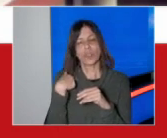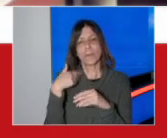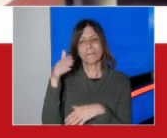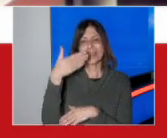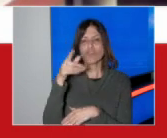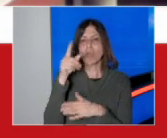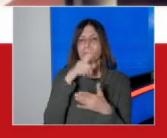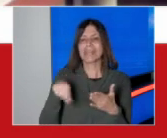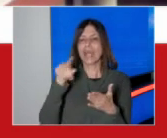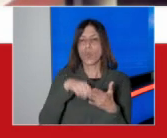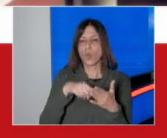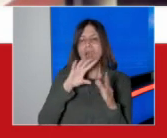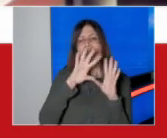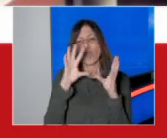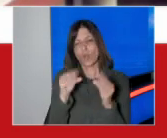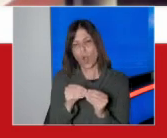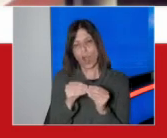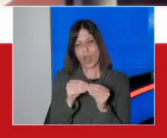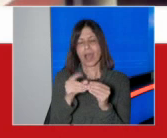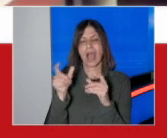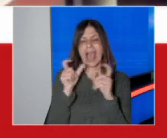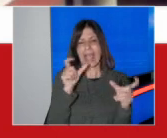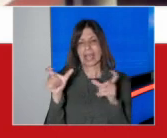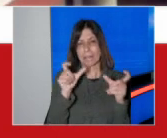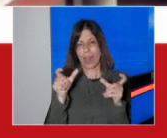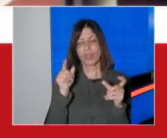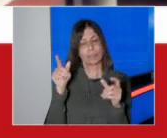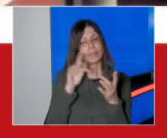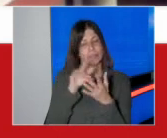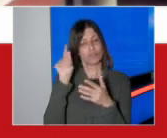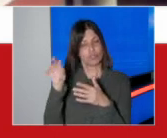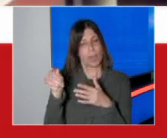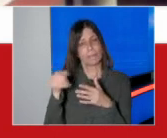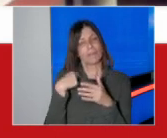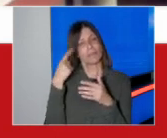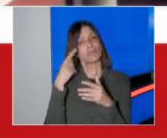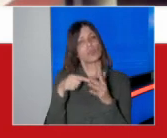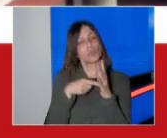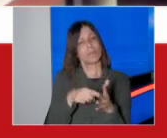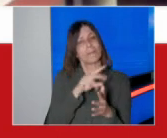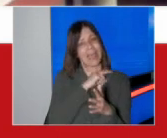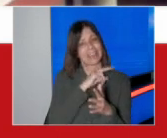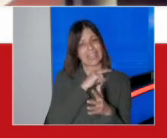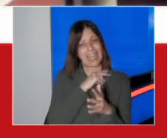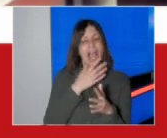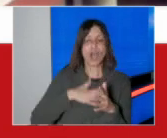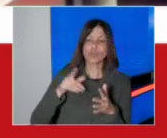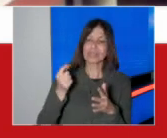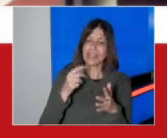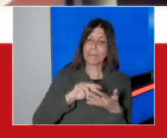במדינות שביטלו את כל מה שנקרא, כל ההגבלות, הם שם, אני חושב שלדוגמה באנגליה, אני חושב שהרצון הוא קצת